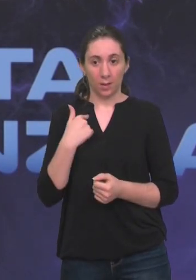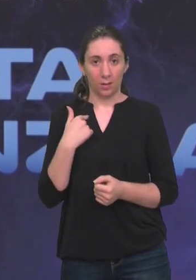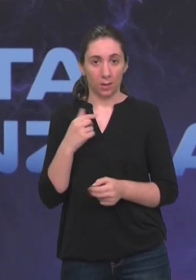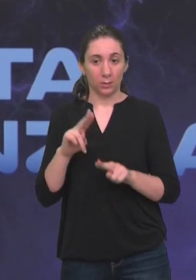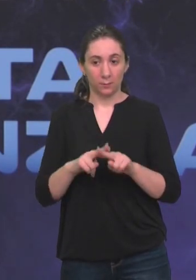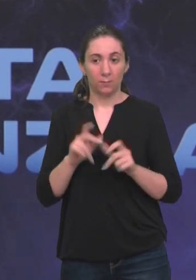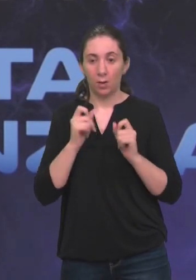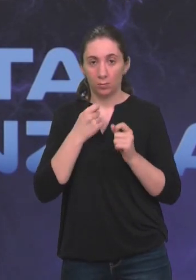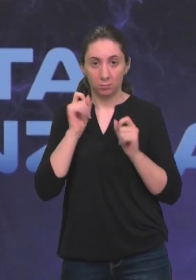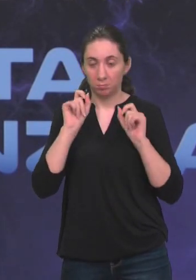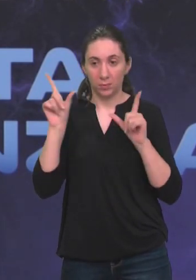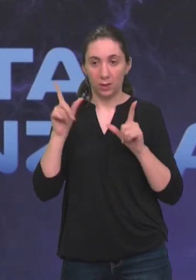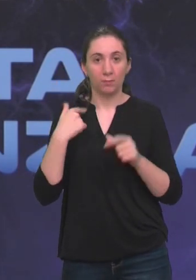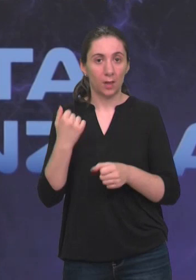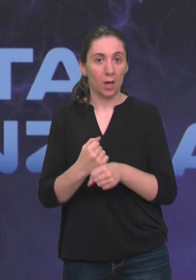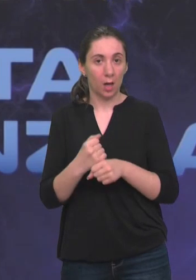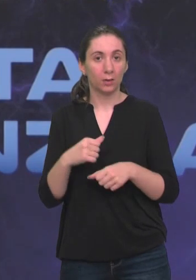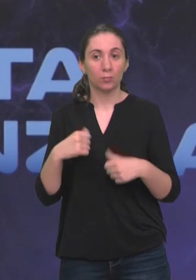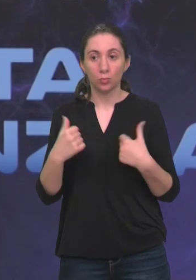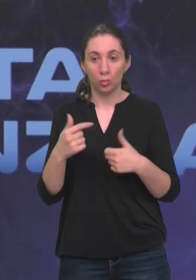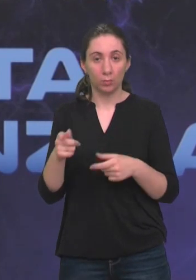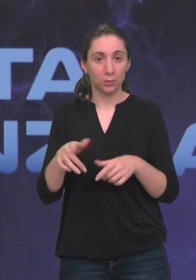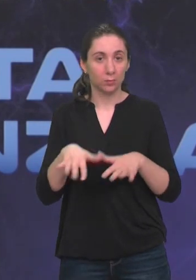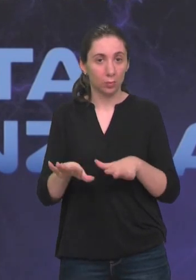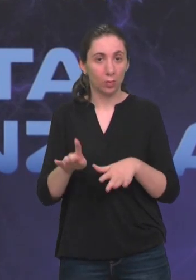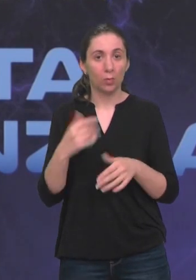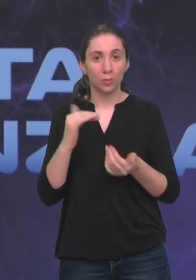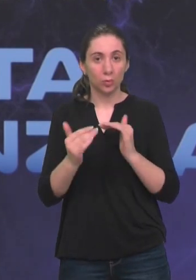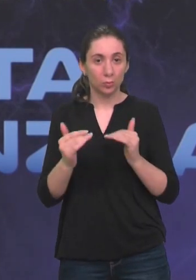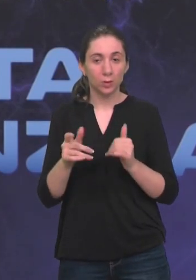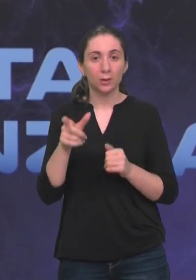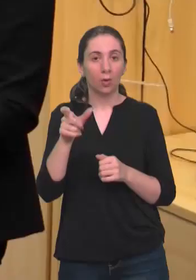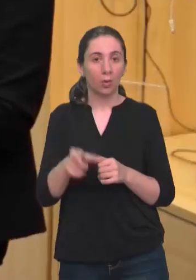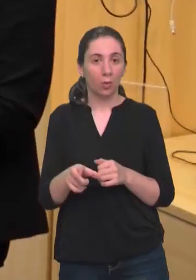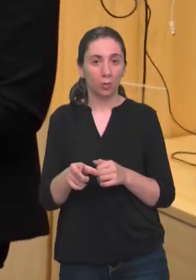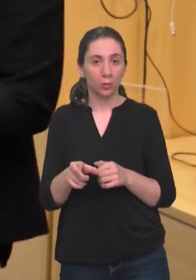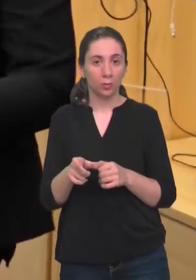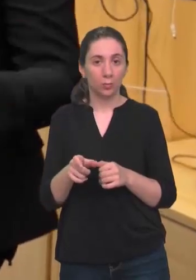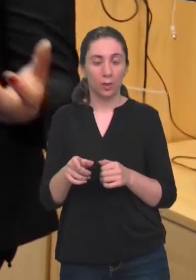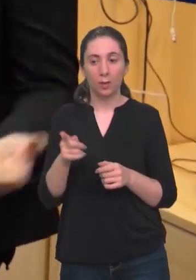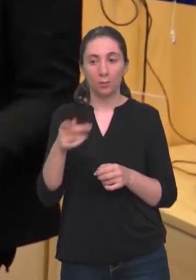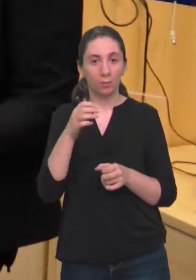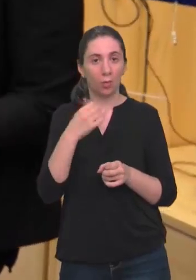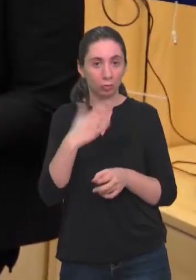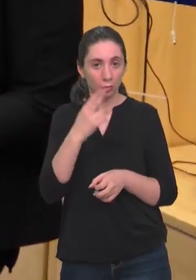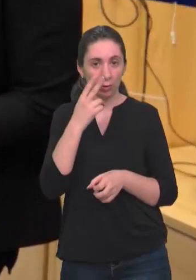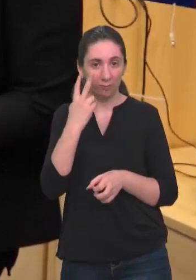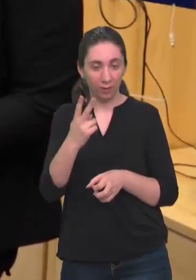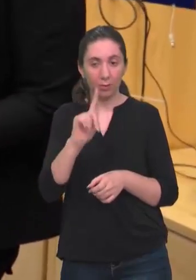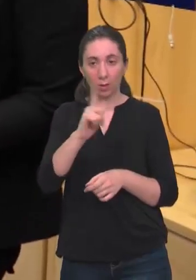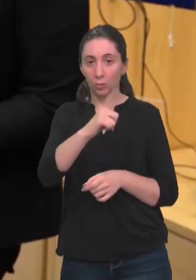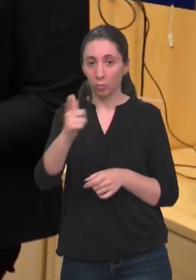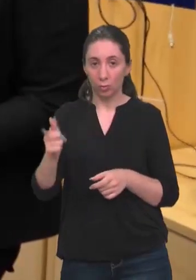istinski divim, ja sa tim ljudima radim godinama, surađujemo sa, ne samo s osobama sa oštećenjem vida ispred Udruge slijepih Uska, već sa svim tim